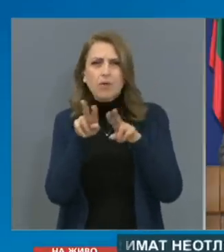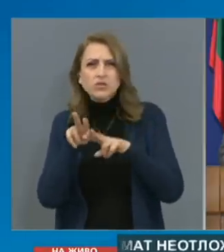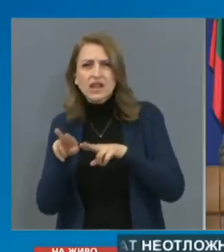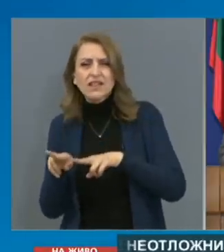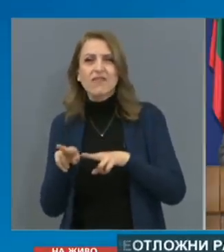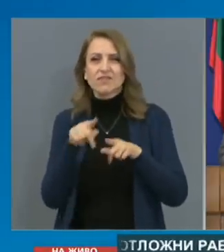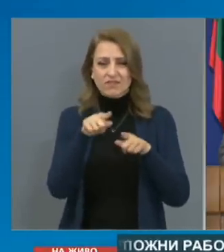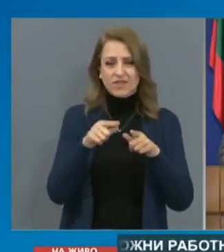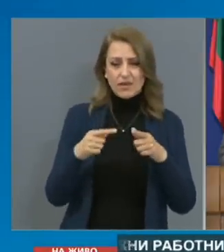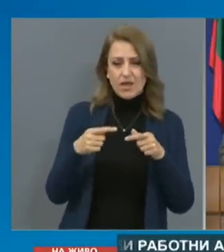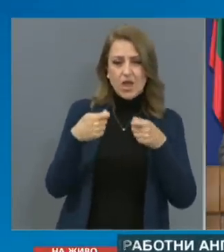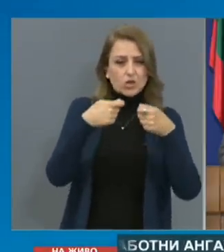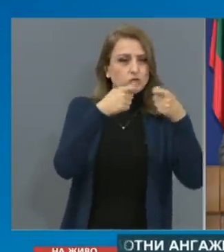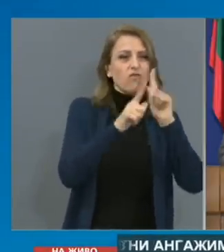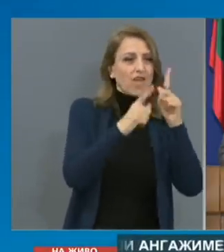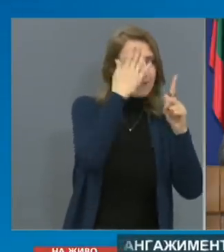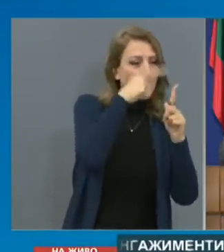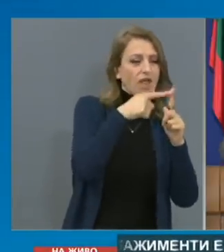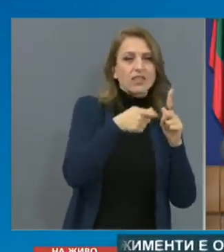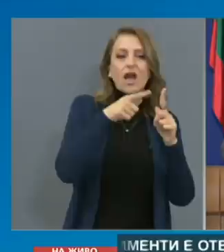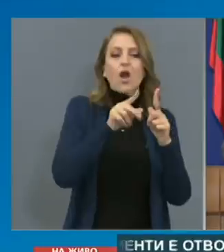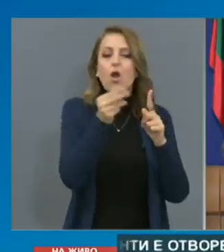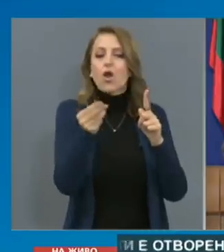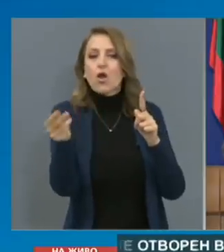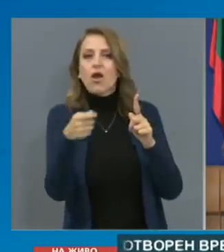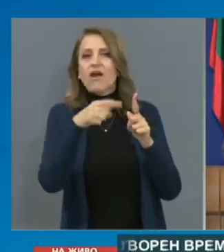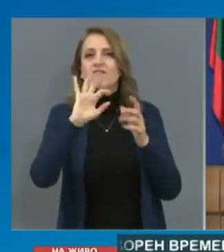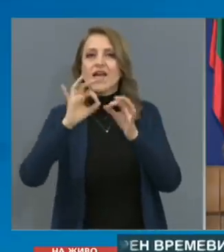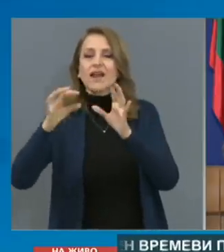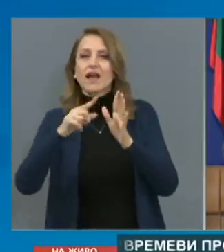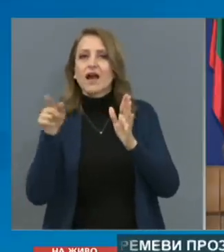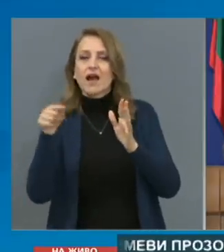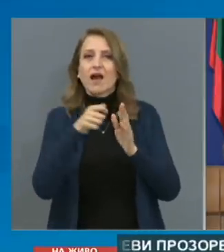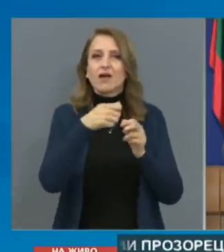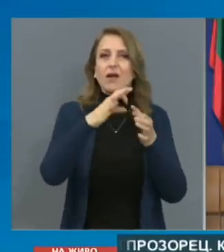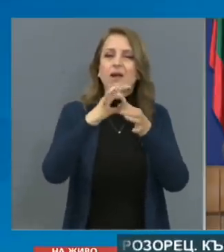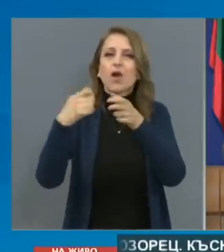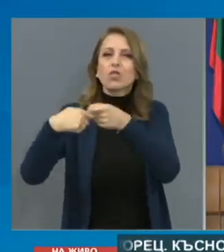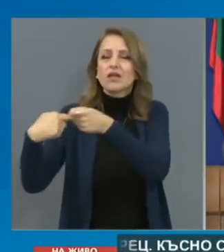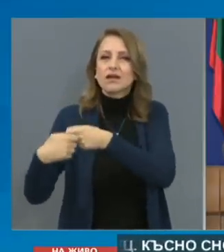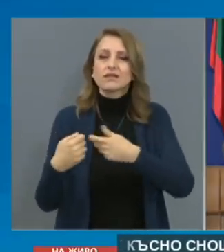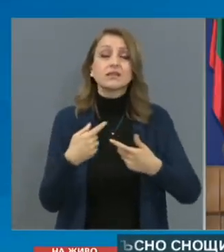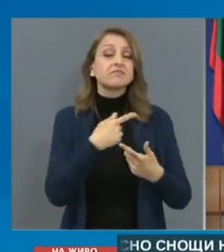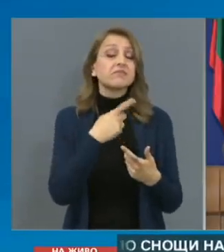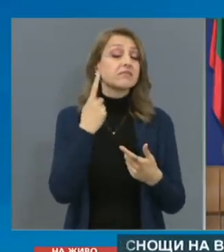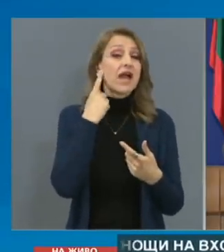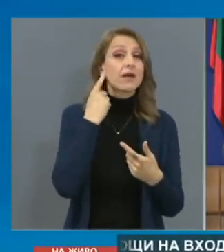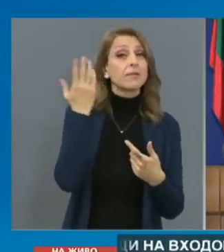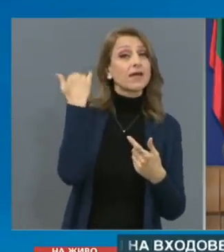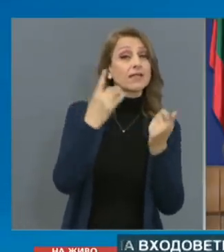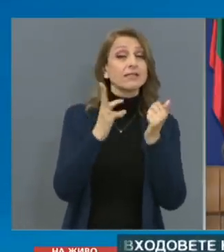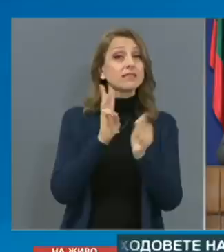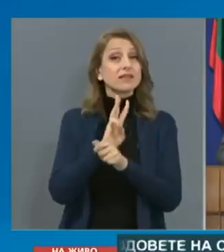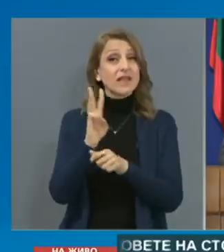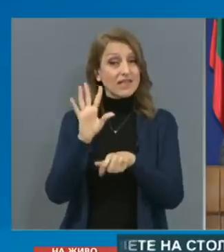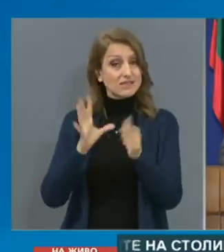епидемичните вериги, прощавайте, ако бъркам термина, какъв е коефициента на заразяване в България и как се е развивал спрямо 13 март, когато